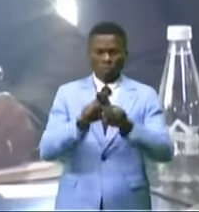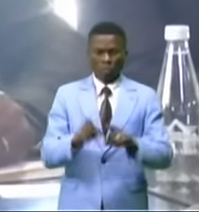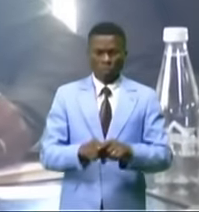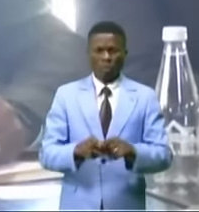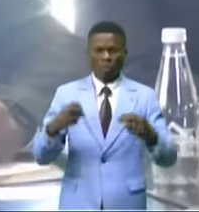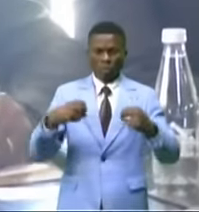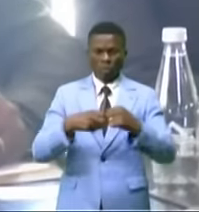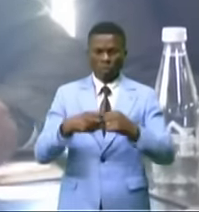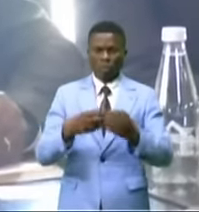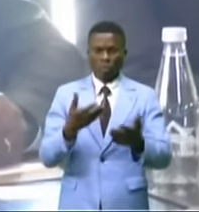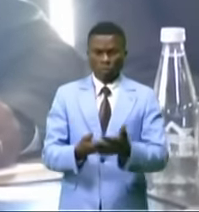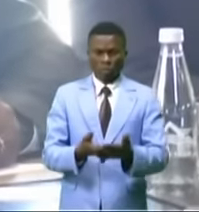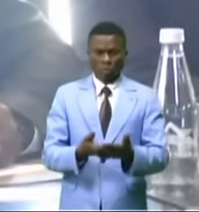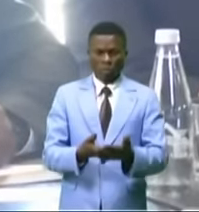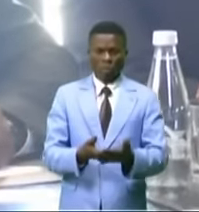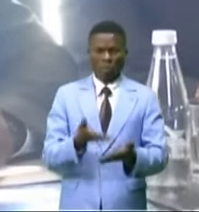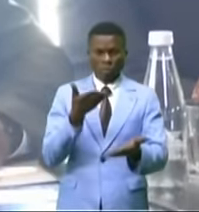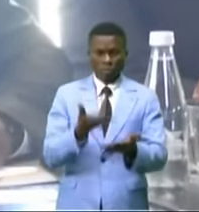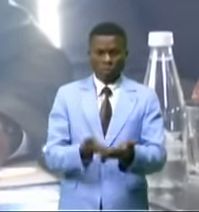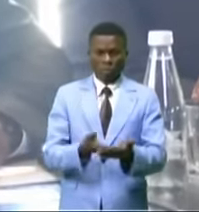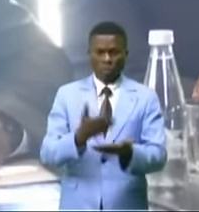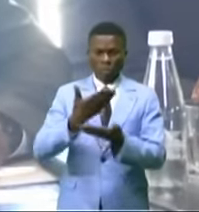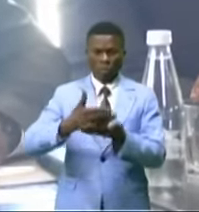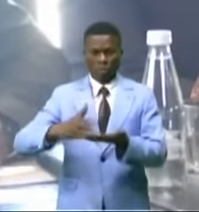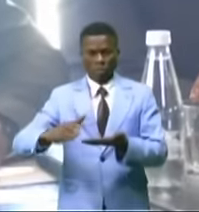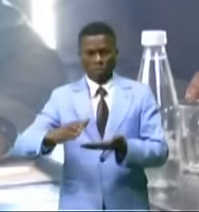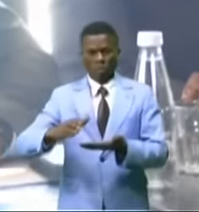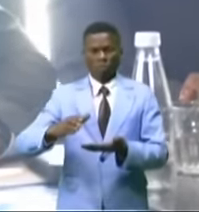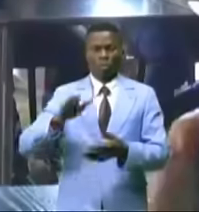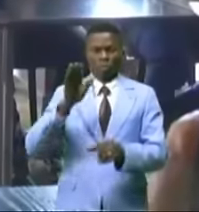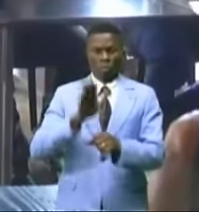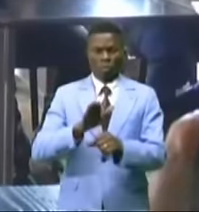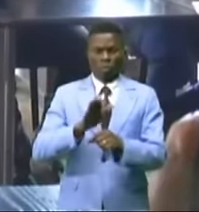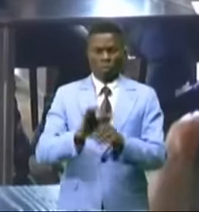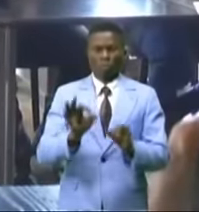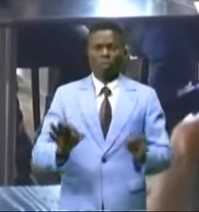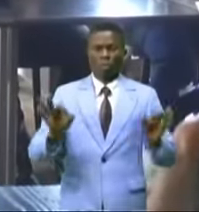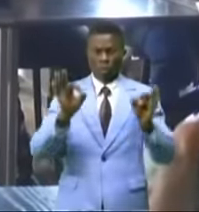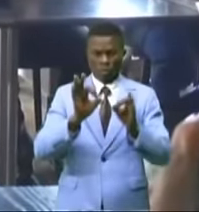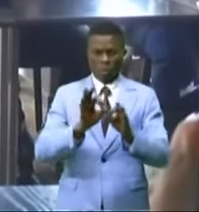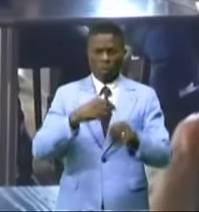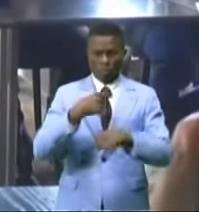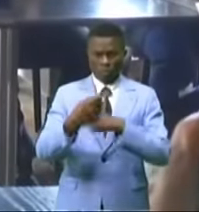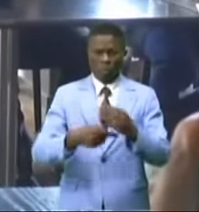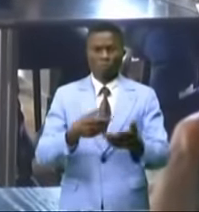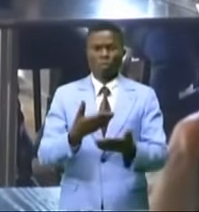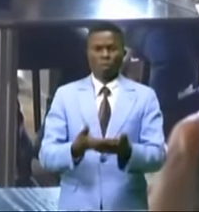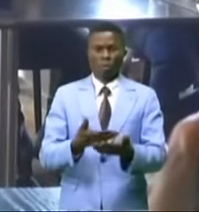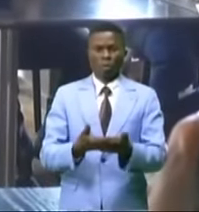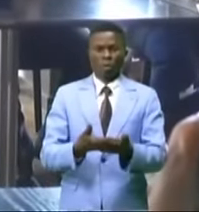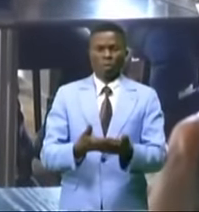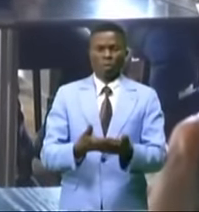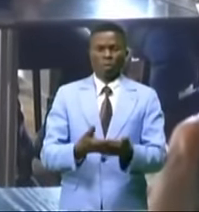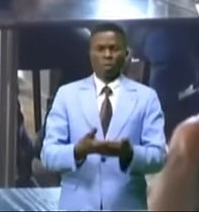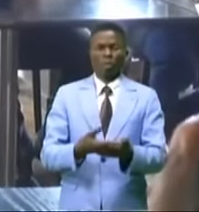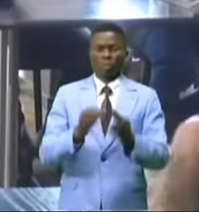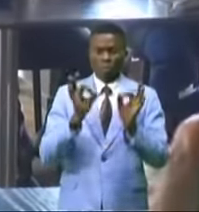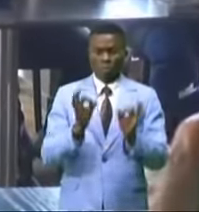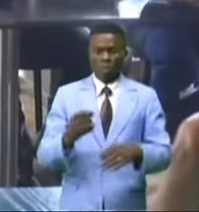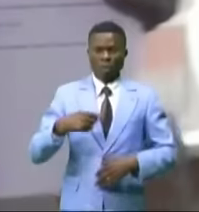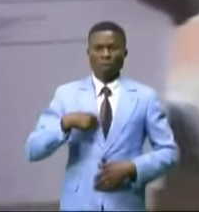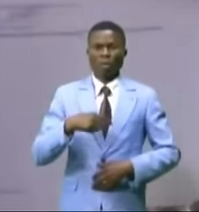l'énergie. Et donc ici, c'est une étape de plus que nous avons franchie, mais nous